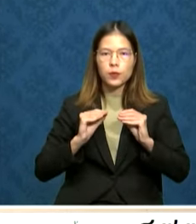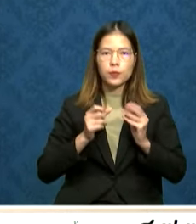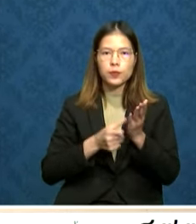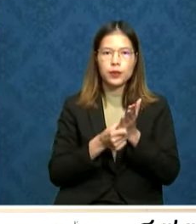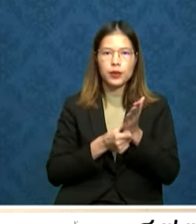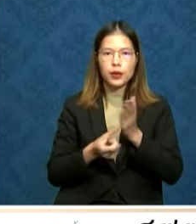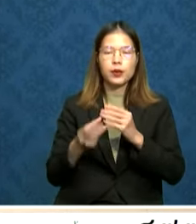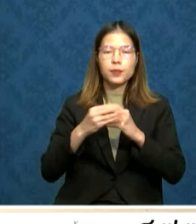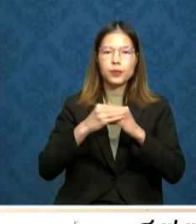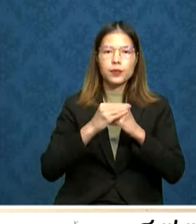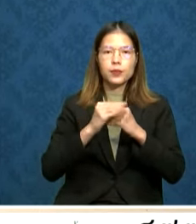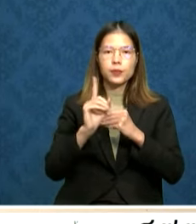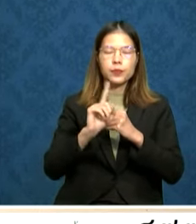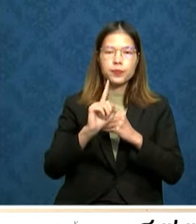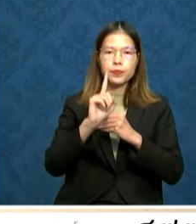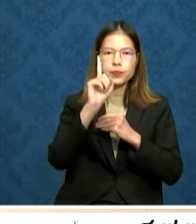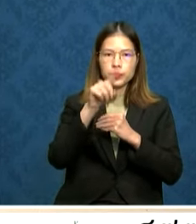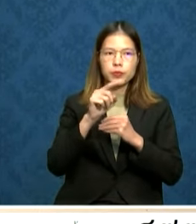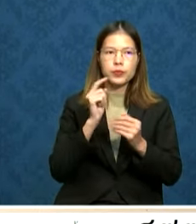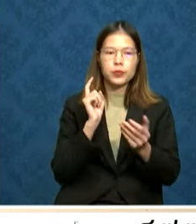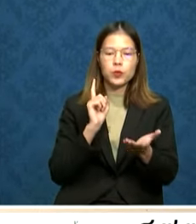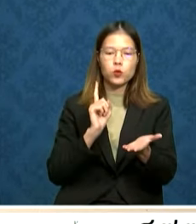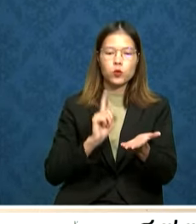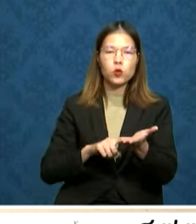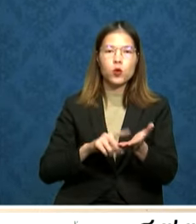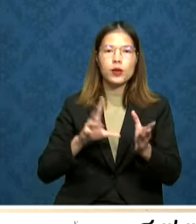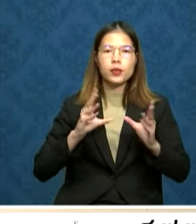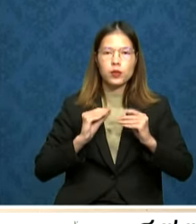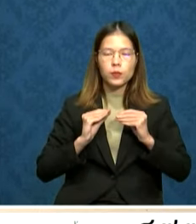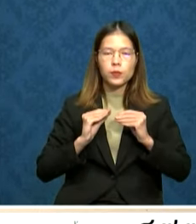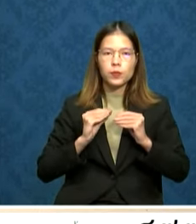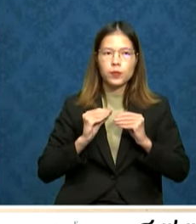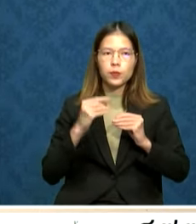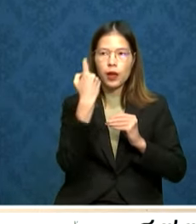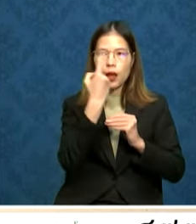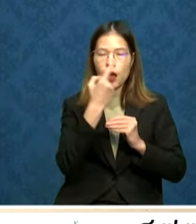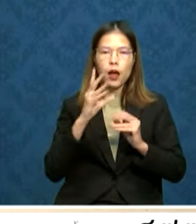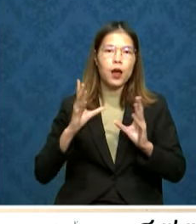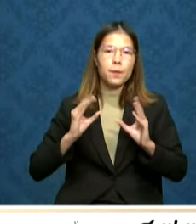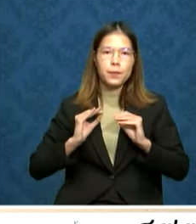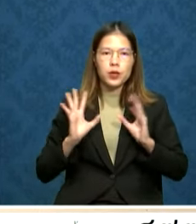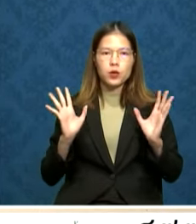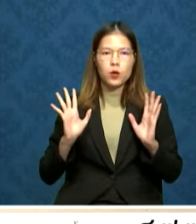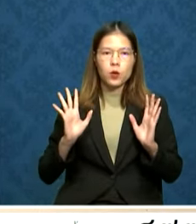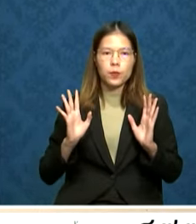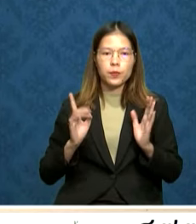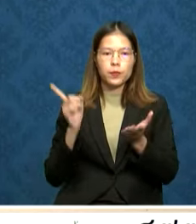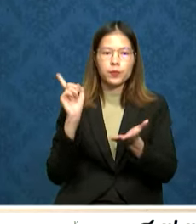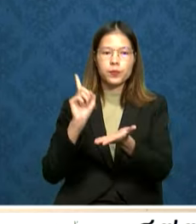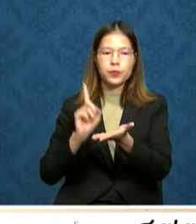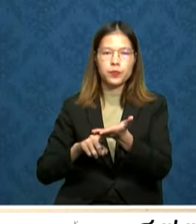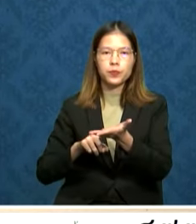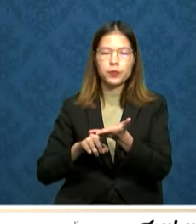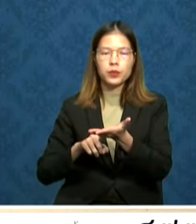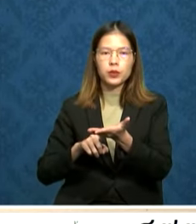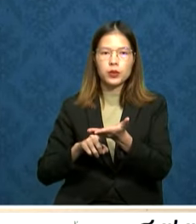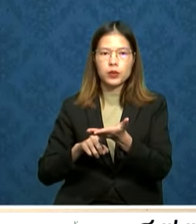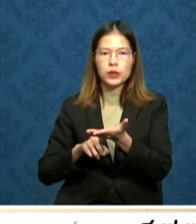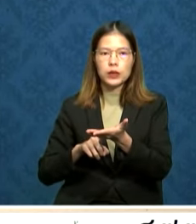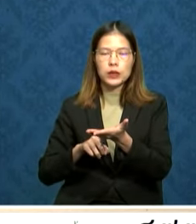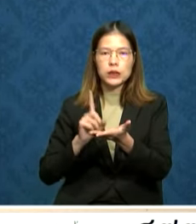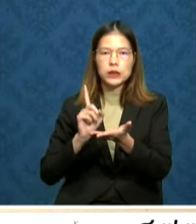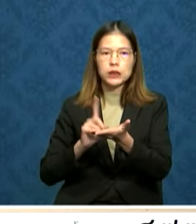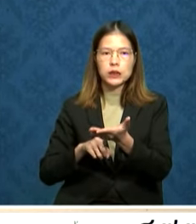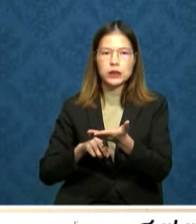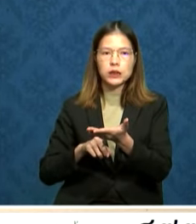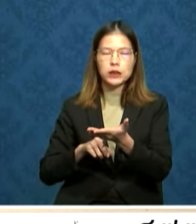้ไขเพิ่มเติมของวุธิษภาปลดกดป่เห็นด้วยผู้ได้ไม่เหนชอบด้วยกัการแ้ไขเพิ่ม